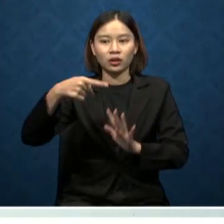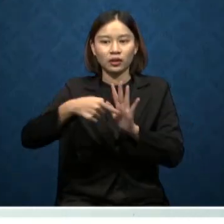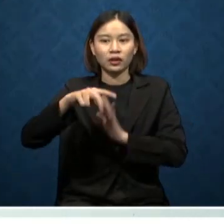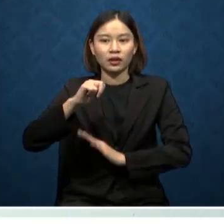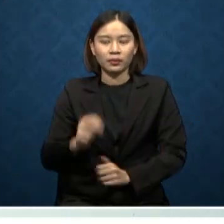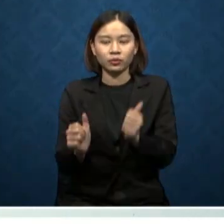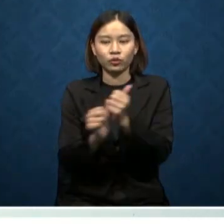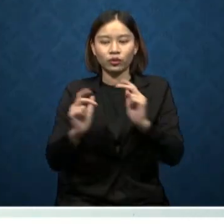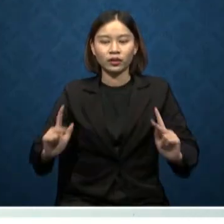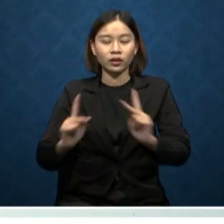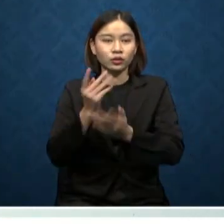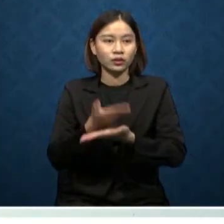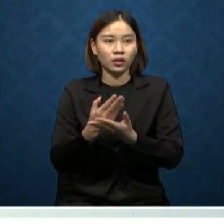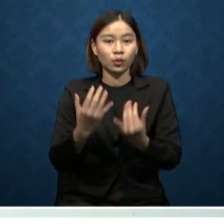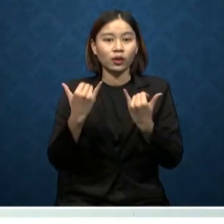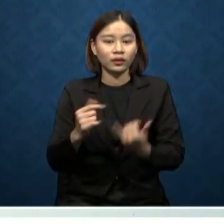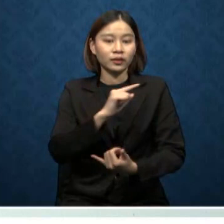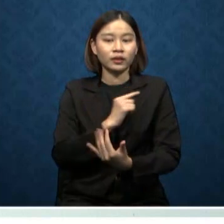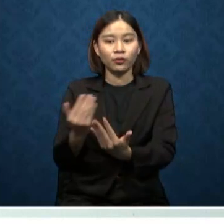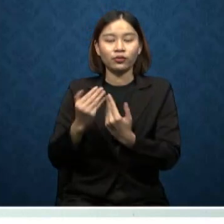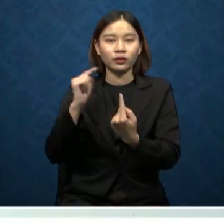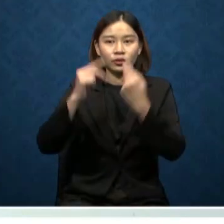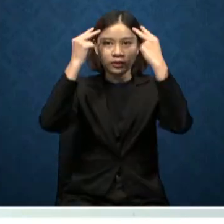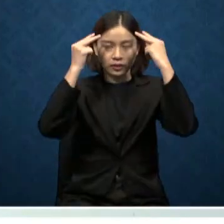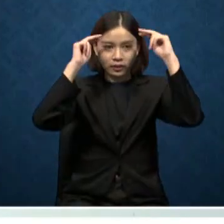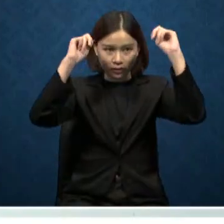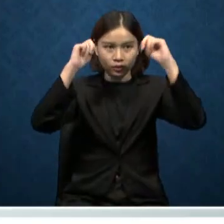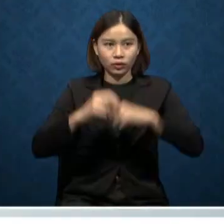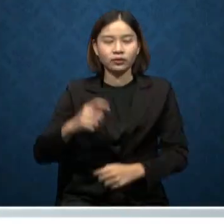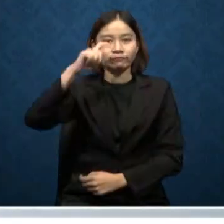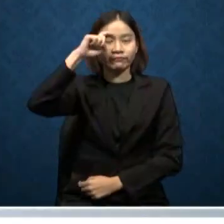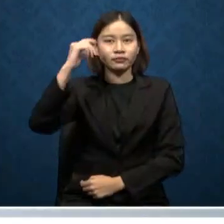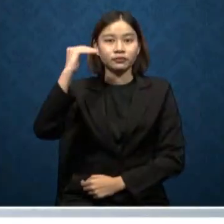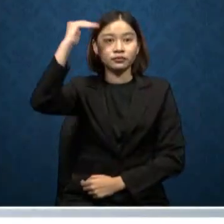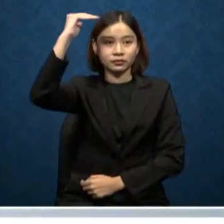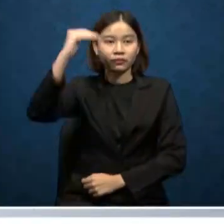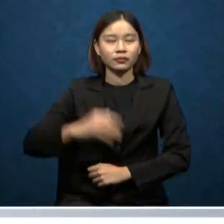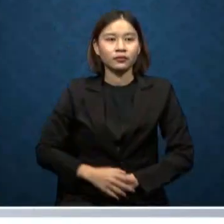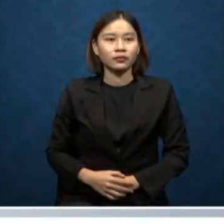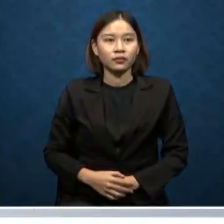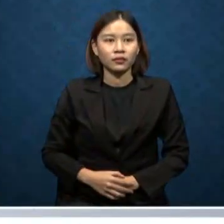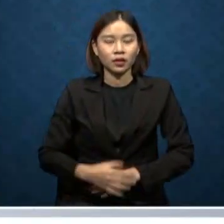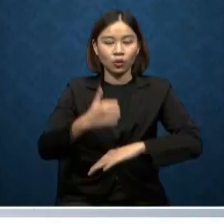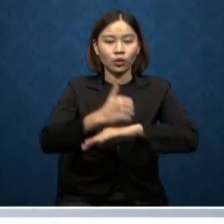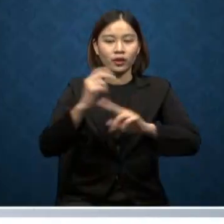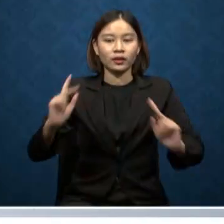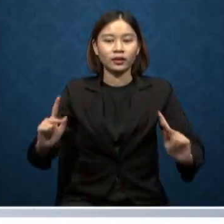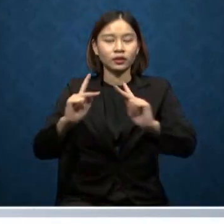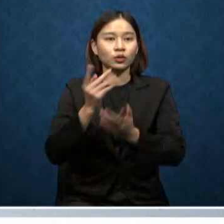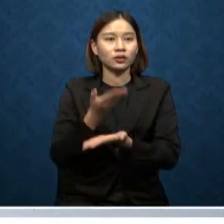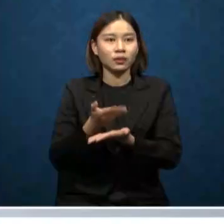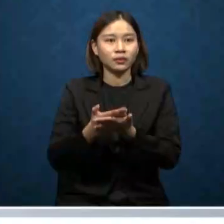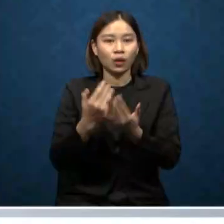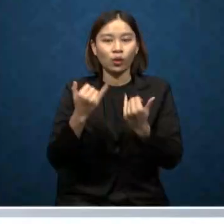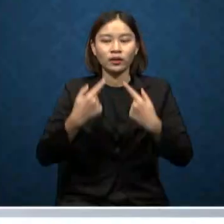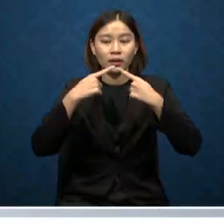ส่กขลังให้มา